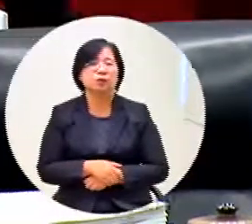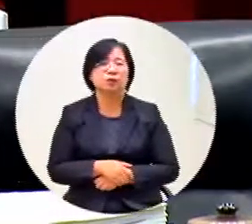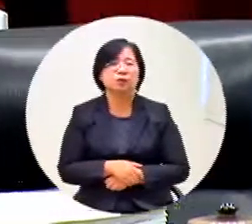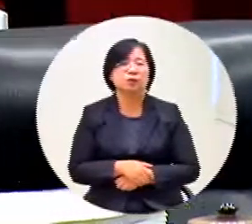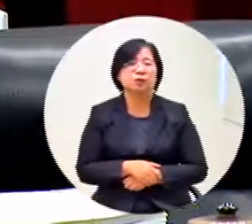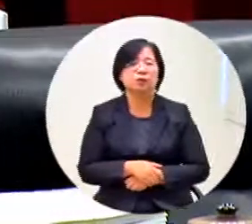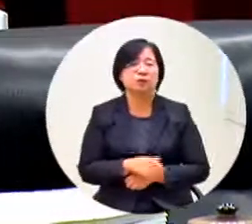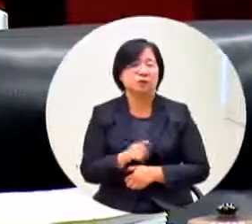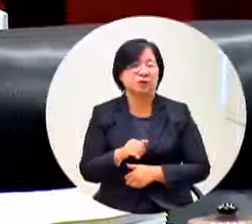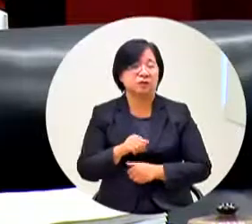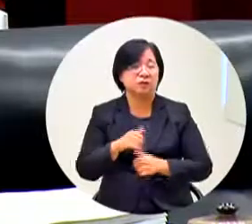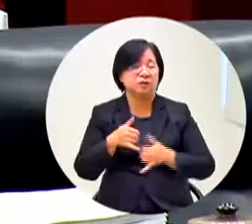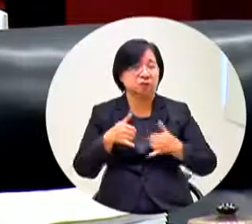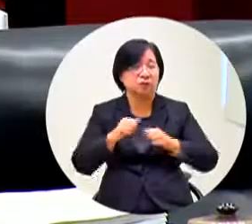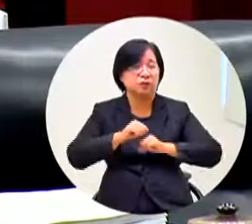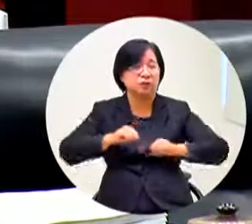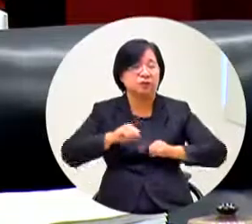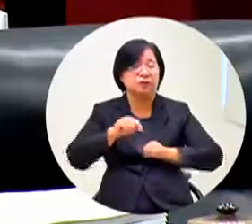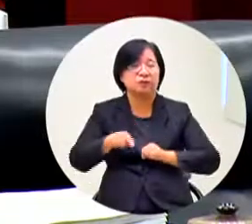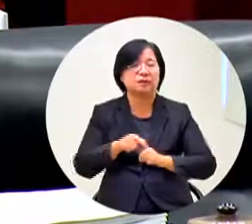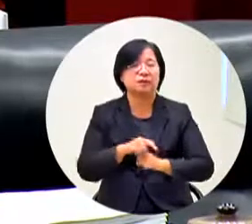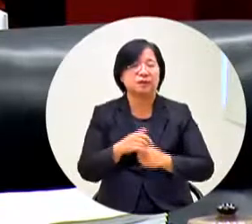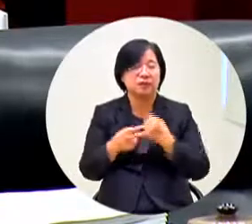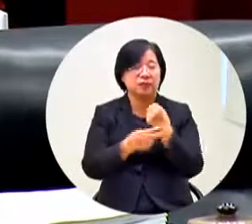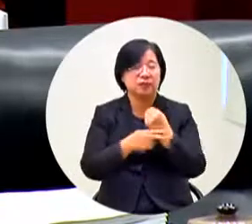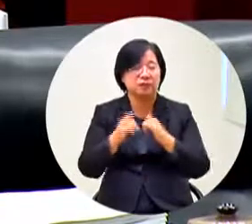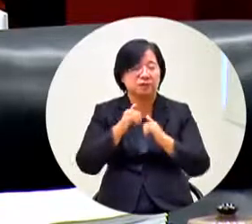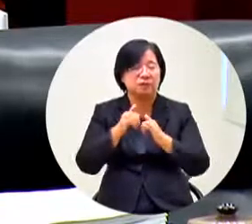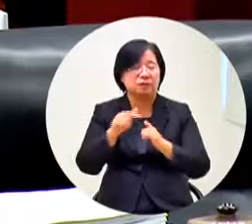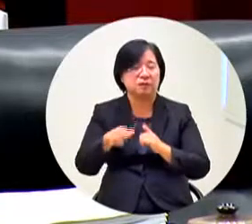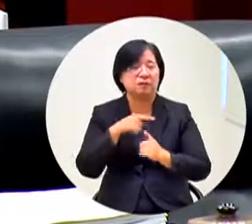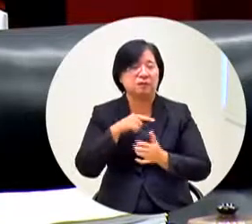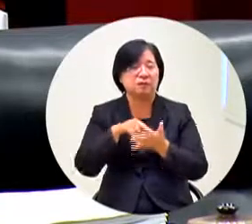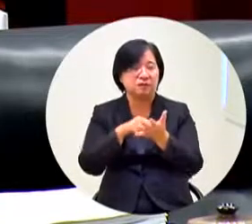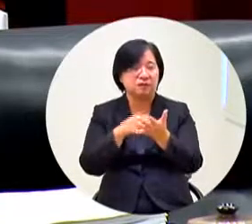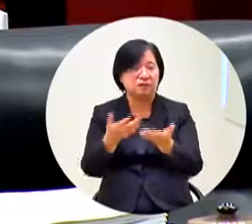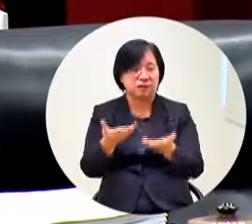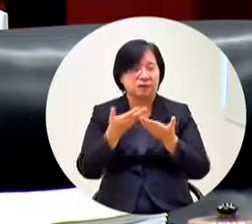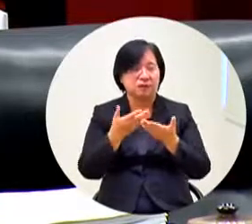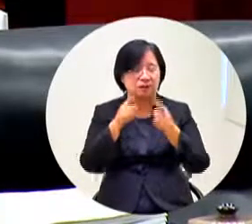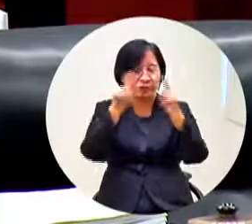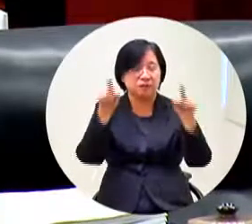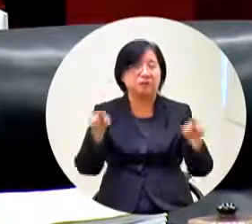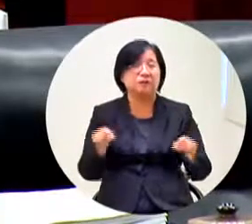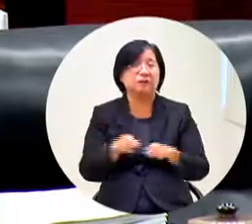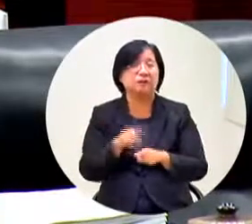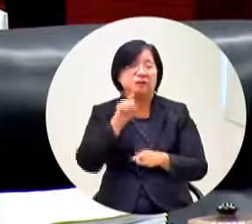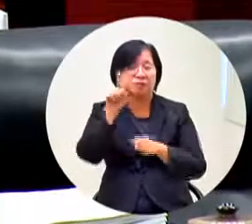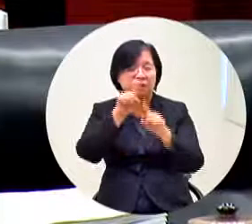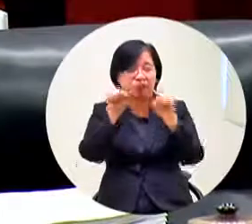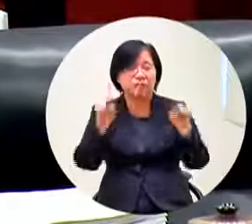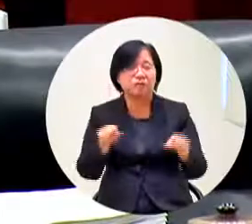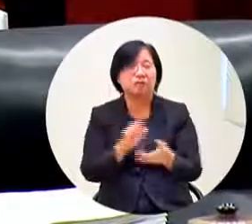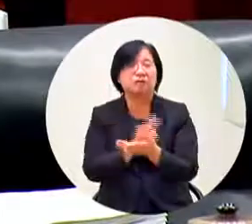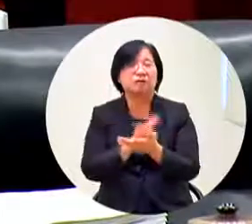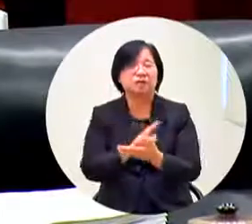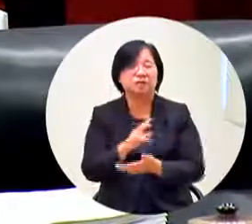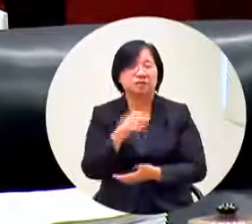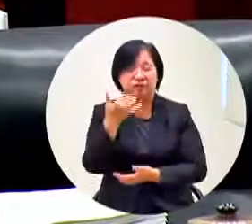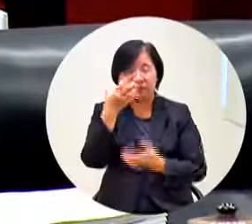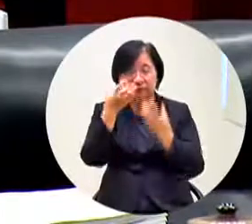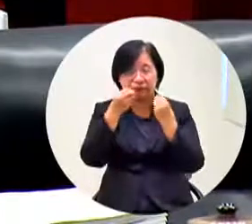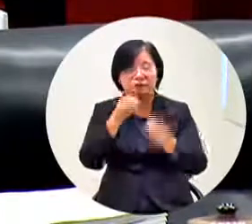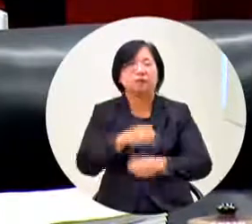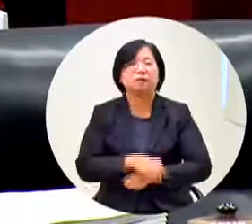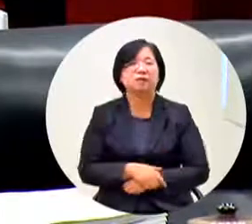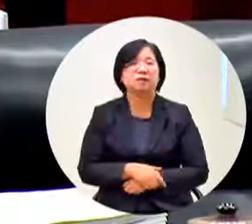是那边的里面的陈情书，他拿给我的陈情书，然后那可能这样看里面可能看得比较不清楚，我就来